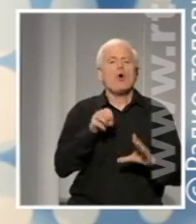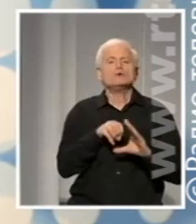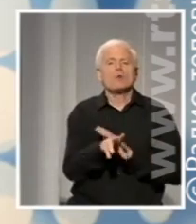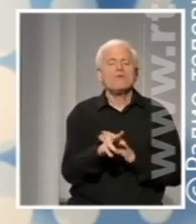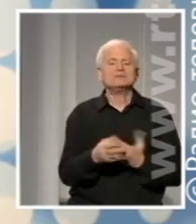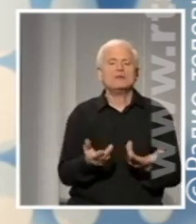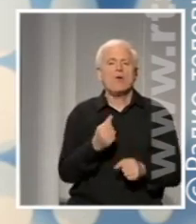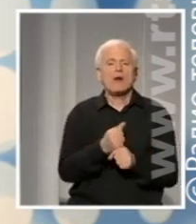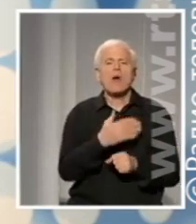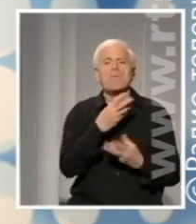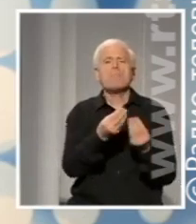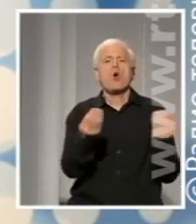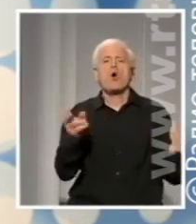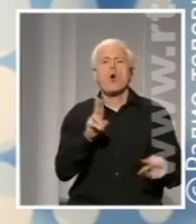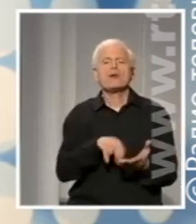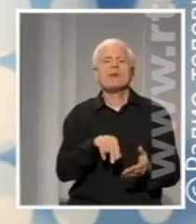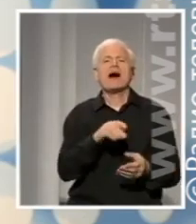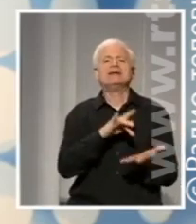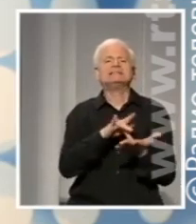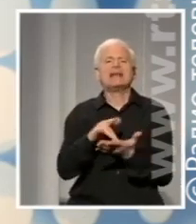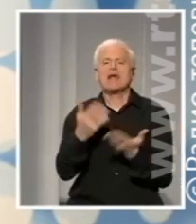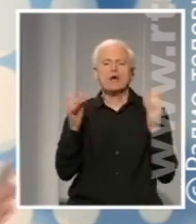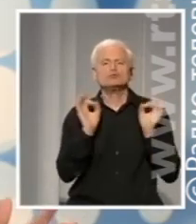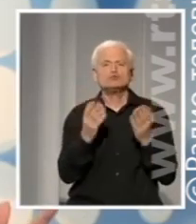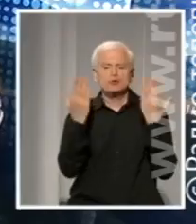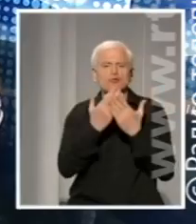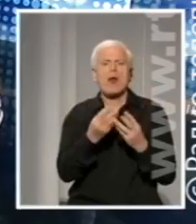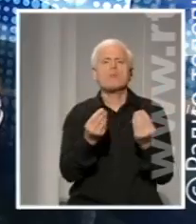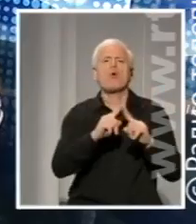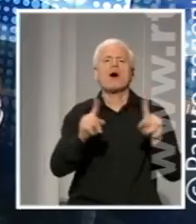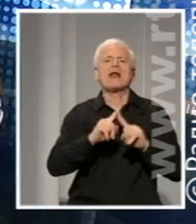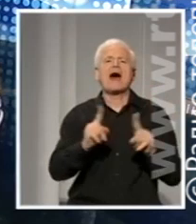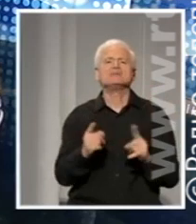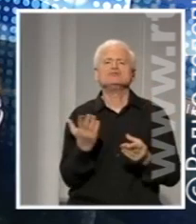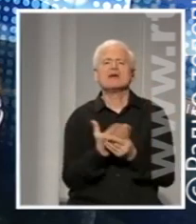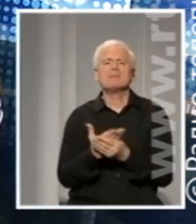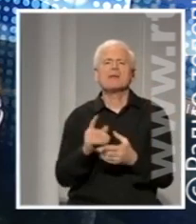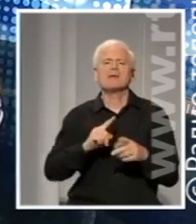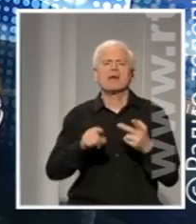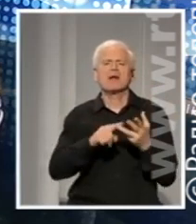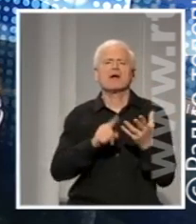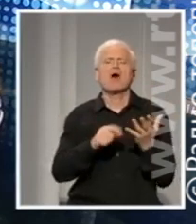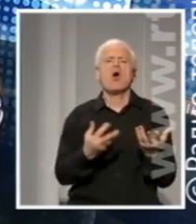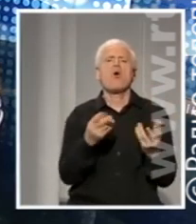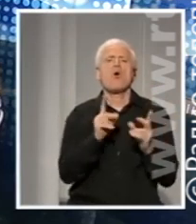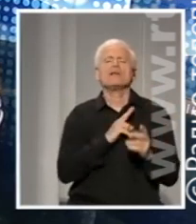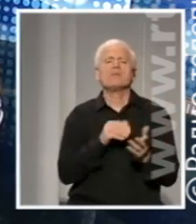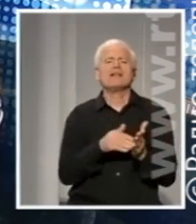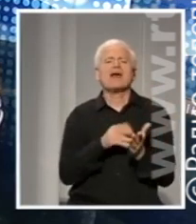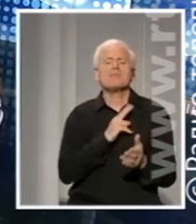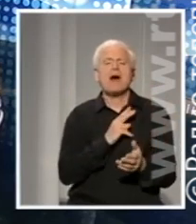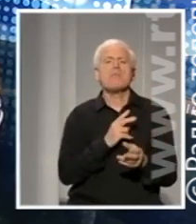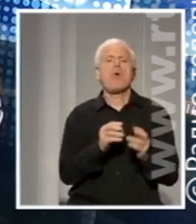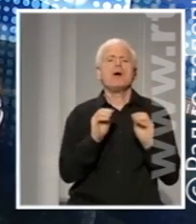delo. Mnogo je srednjih stručnih škola, mnogo je predmeta. Koliko mi to zapravo treba da imamo predavača, programa i svega da